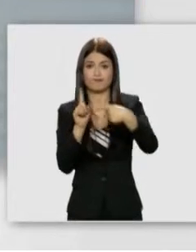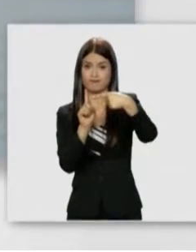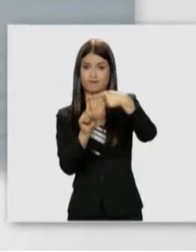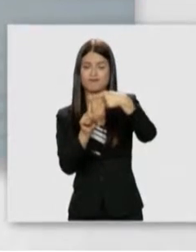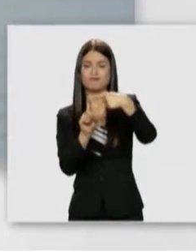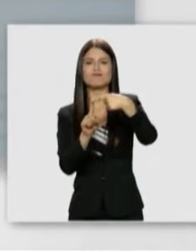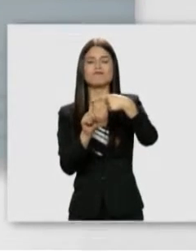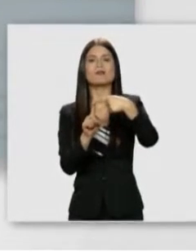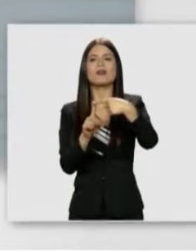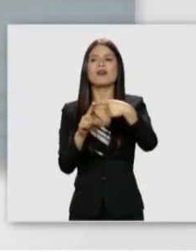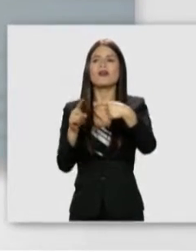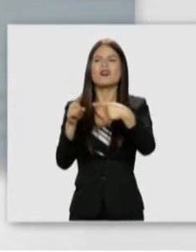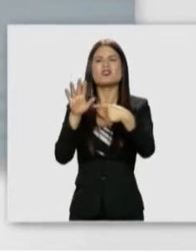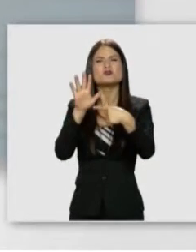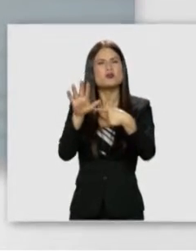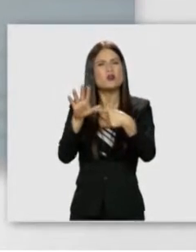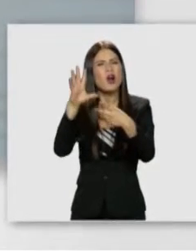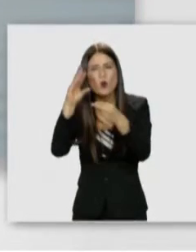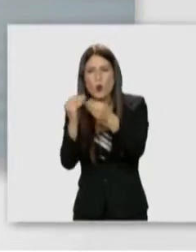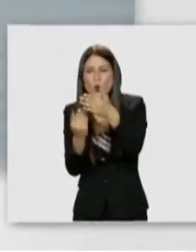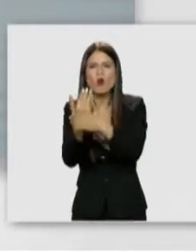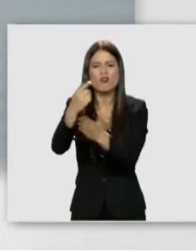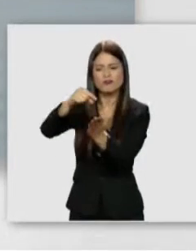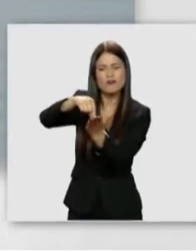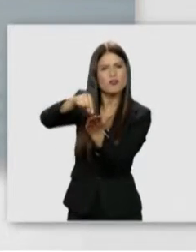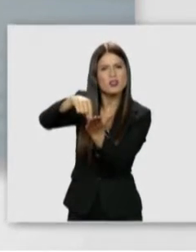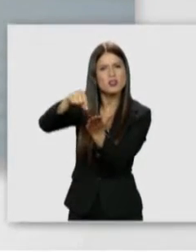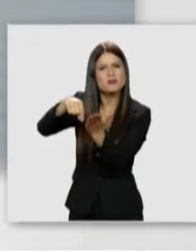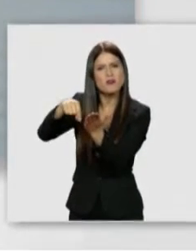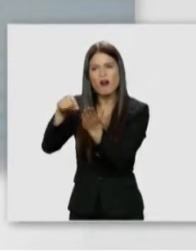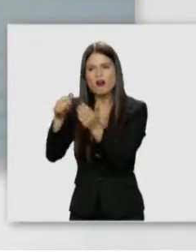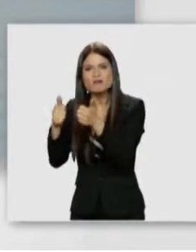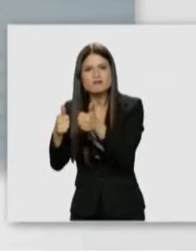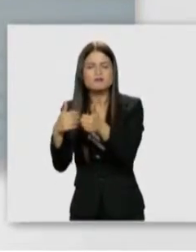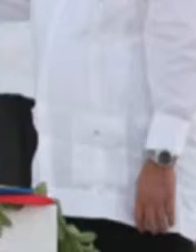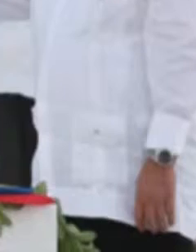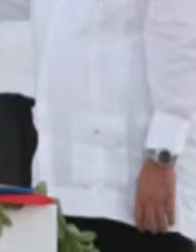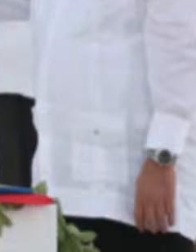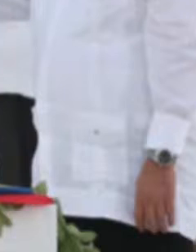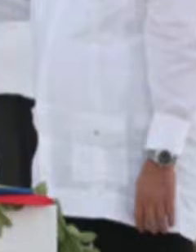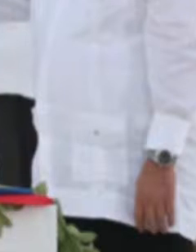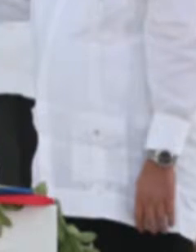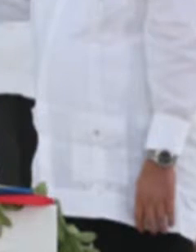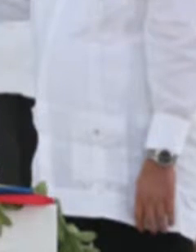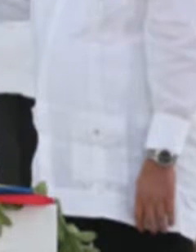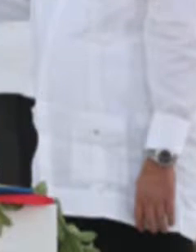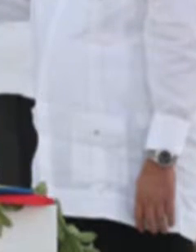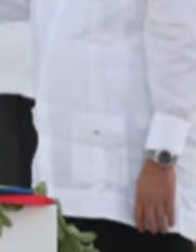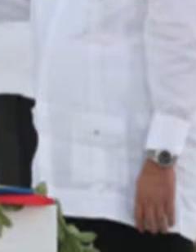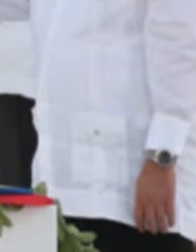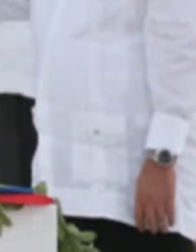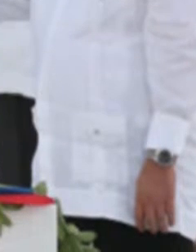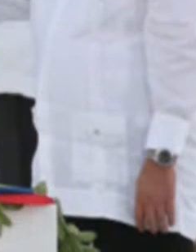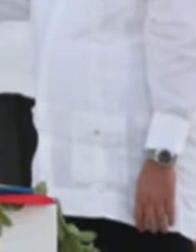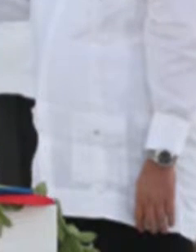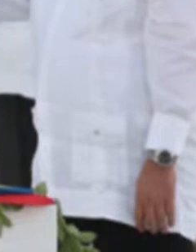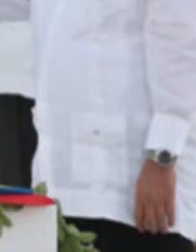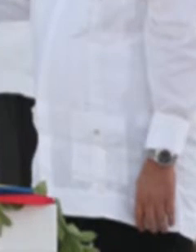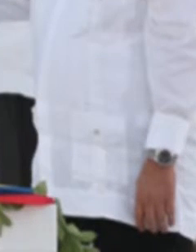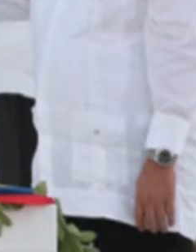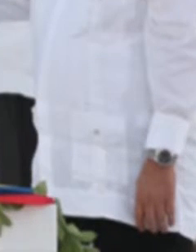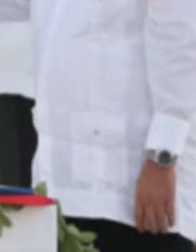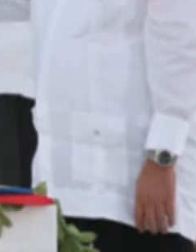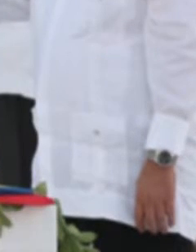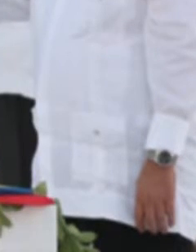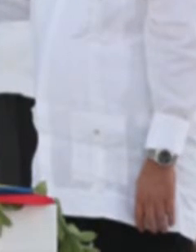Près de 2 mois après le rejet par référendum de leur précédent texte, le gouvernement colombien et la guérilla des FARC vont une nouvelle fois